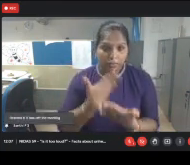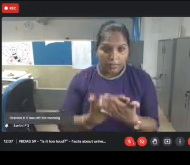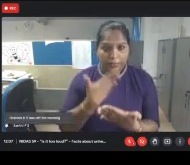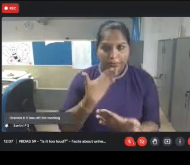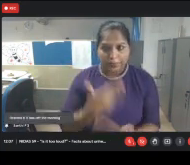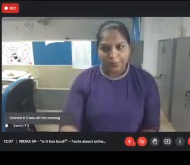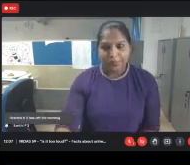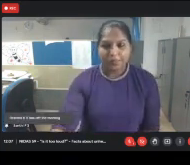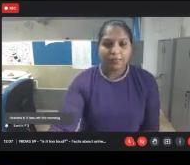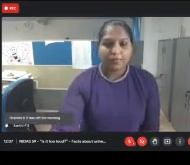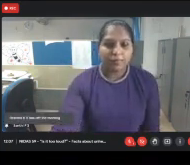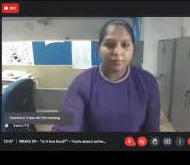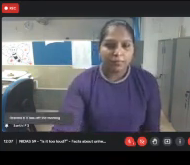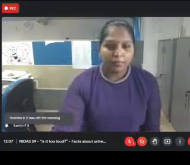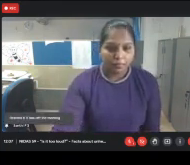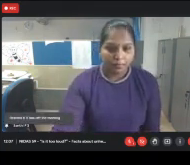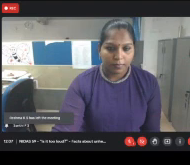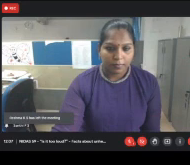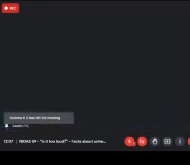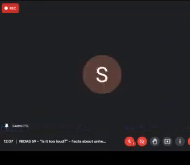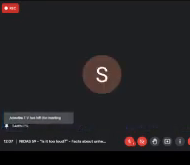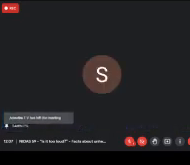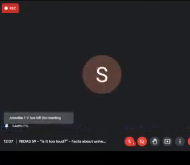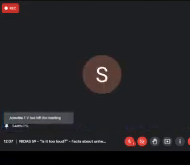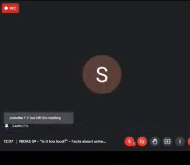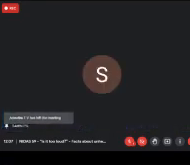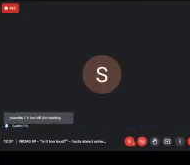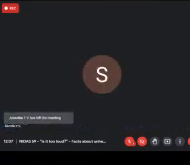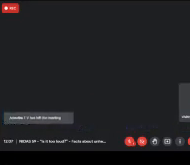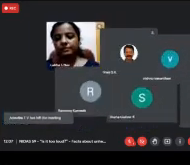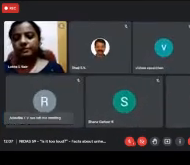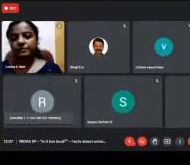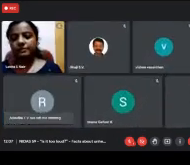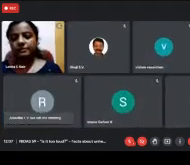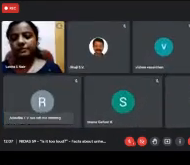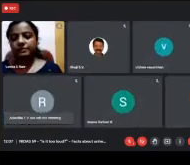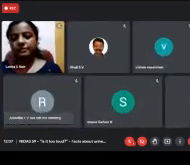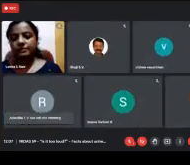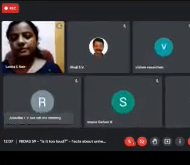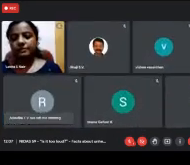ഈ ഒരു സെഷൻ നിങ്ങൾക്ക് ഇൻഫോർമേറ്റീവ് ആയി എന്ന് ഞാനും വിചാരിക്കുന്നു. എന്തെങ്കിലും ഡൗട്ട് ഉണ്ടെങ്കിൽ ഞങ്ങളെ കോൺടാക്ട് ചെയ്യുക. താങ്ക് യു.